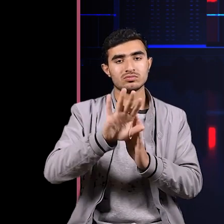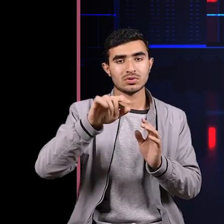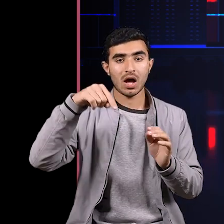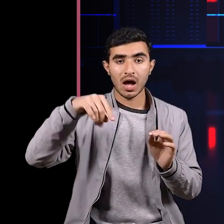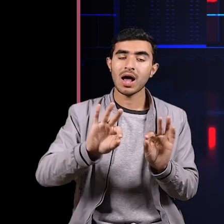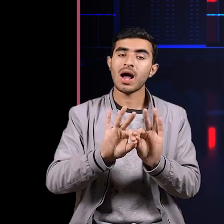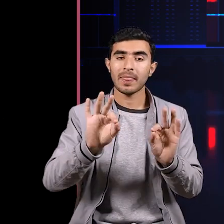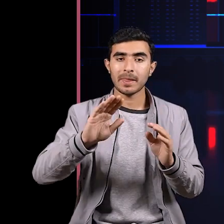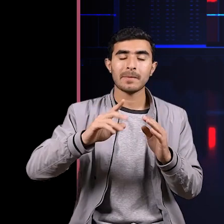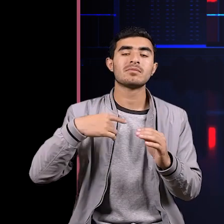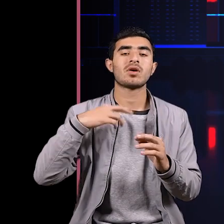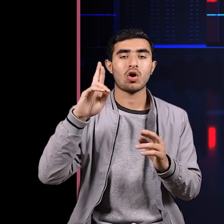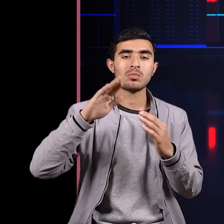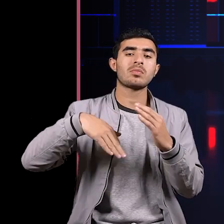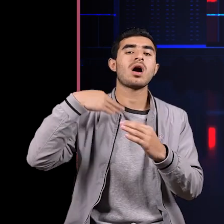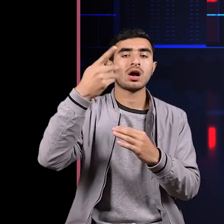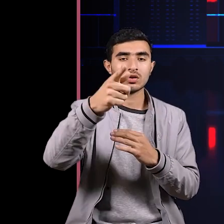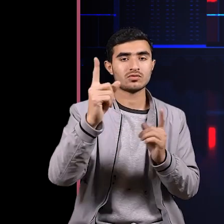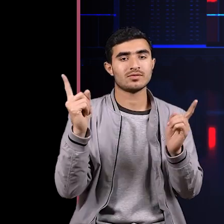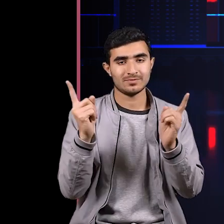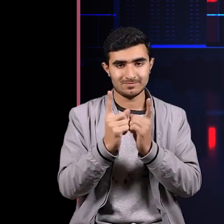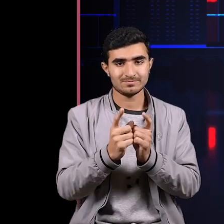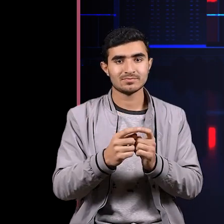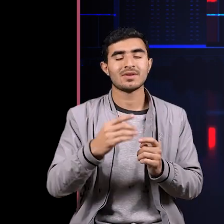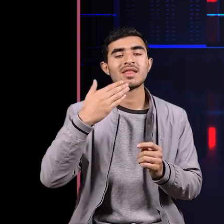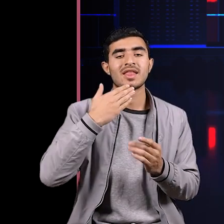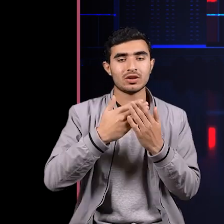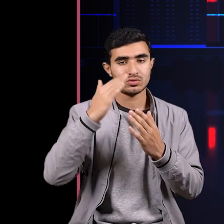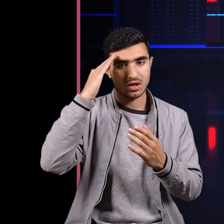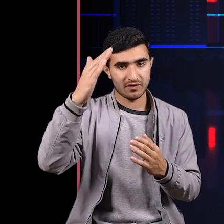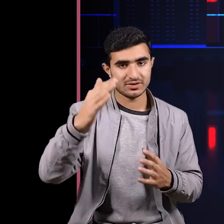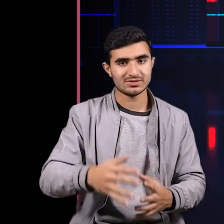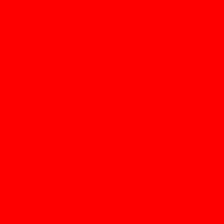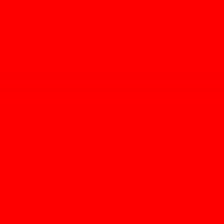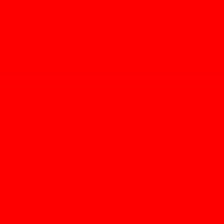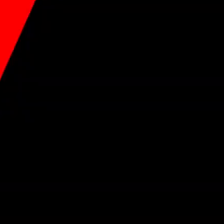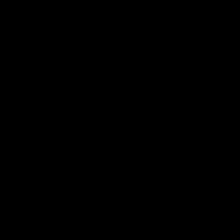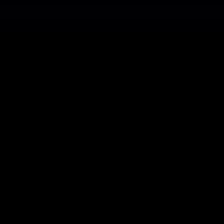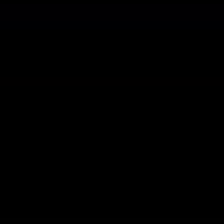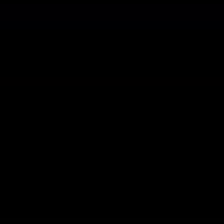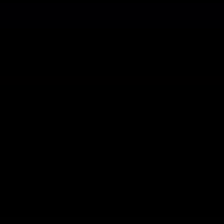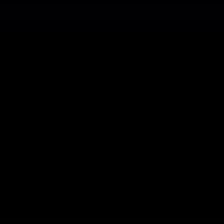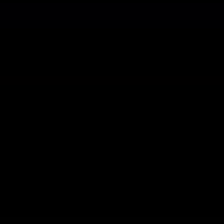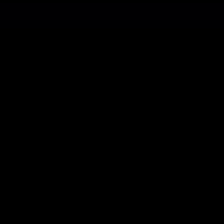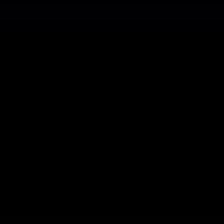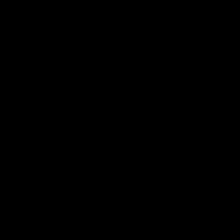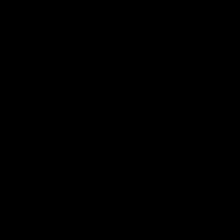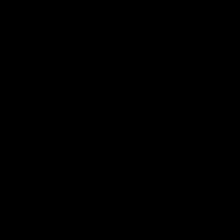उम्मीद है आपसे किसी और सेशन में, किसी और जगह ज़रूर मुलाकात होगी। अल्लाह हाफ़िज़।